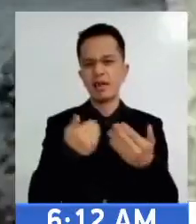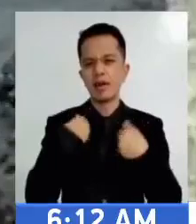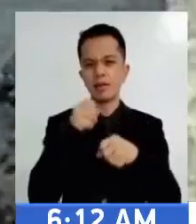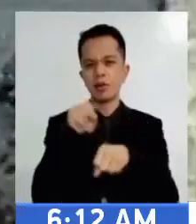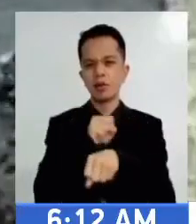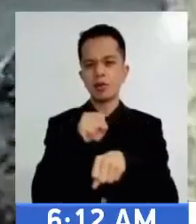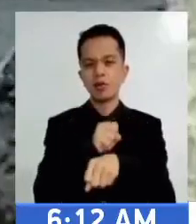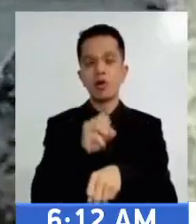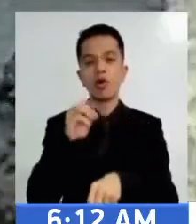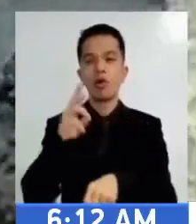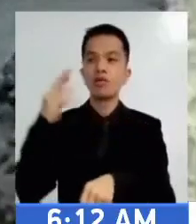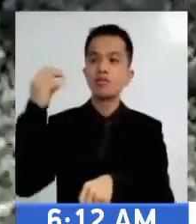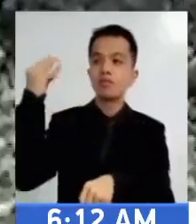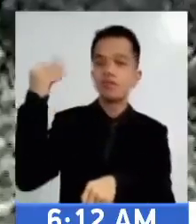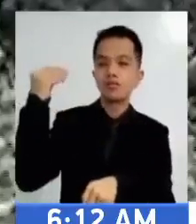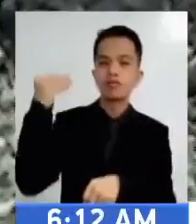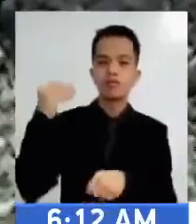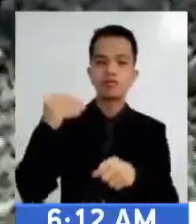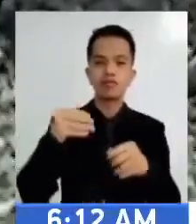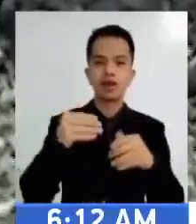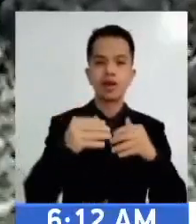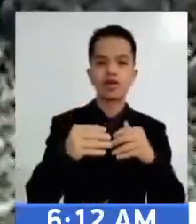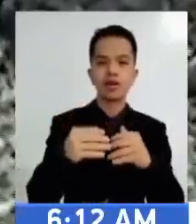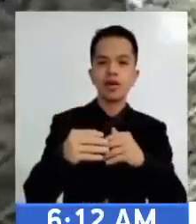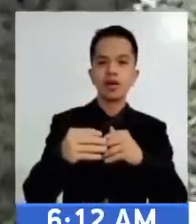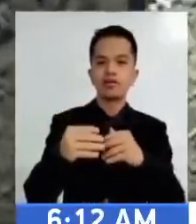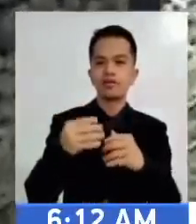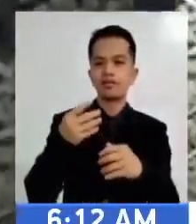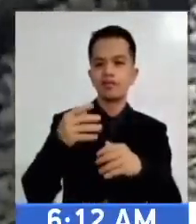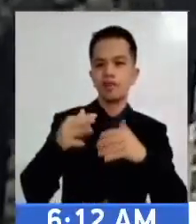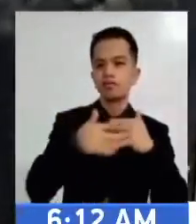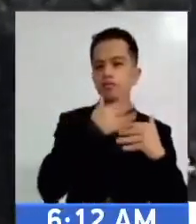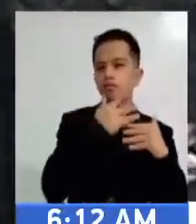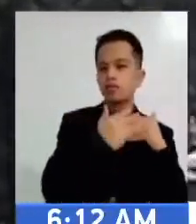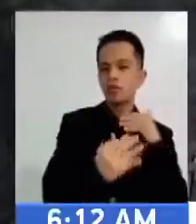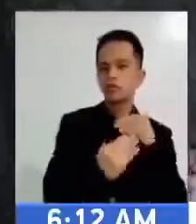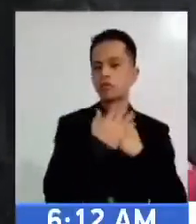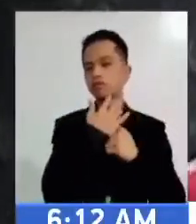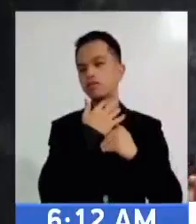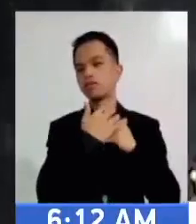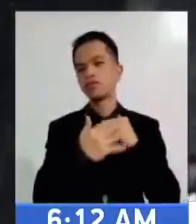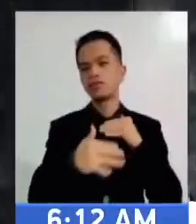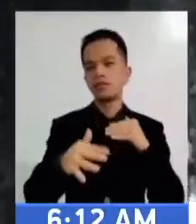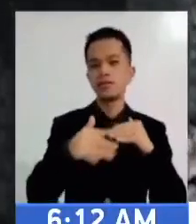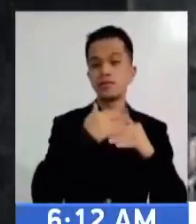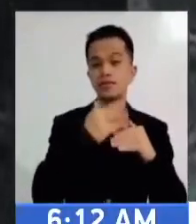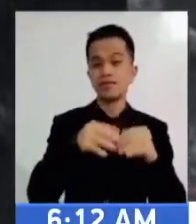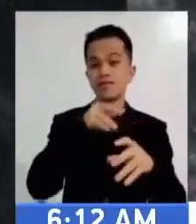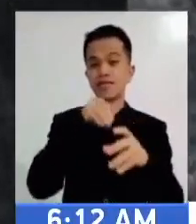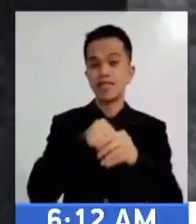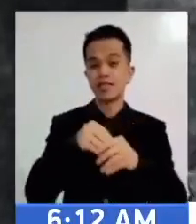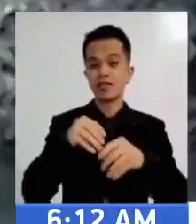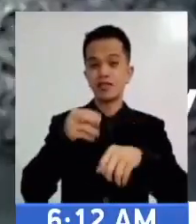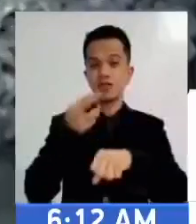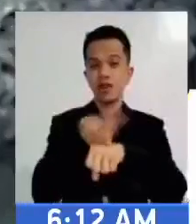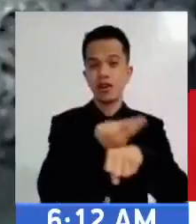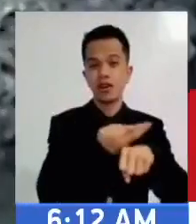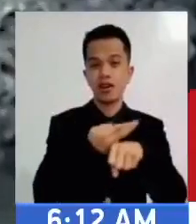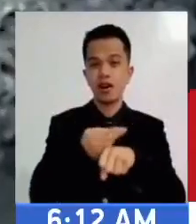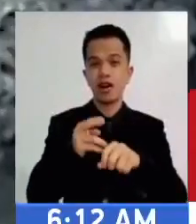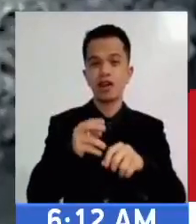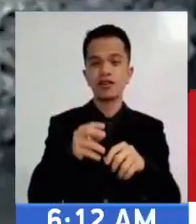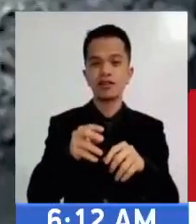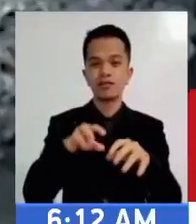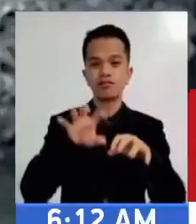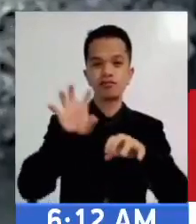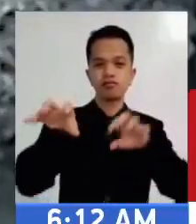habang dumadampi sa katawan ang simoy ng dagat sa Caybutas Rock Formations ng Batangas. Sobrang worth it po.